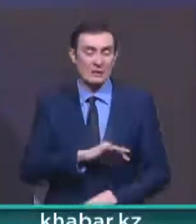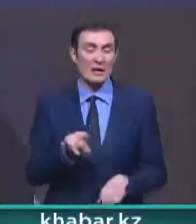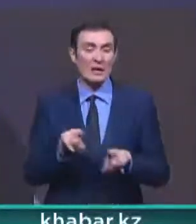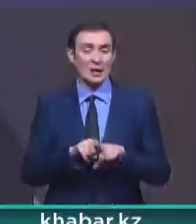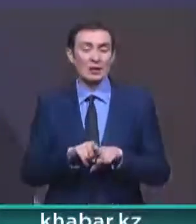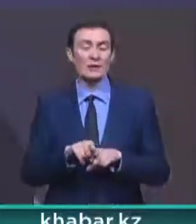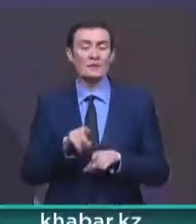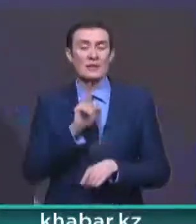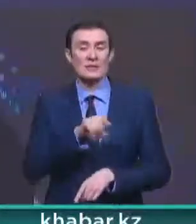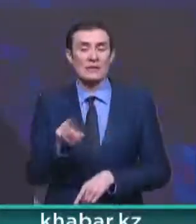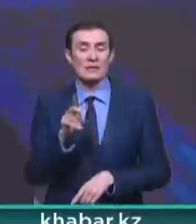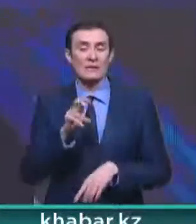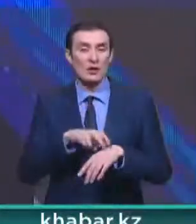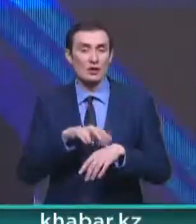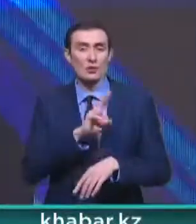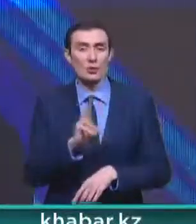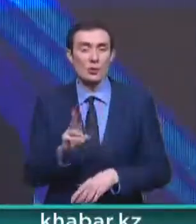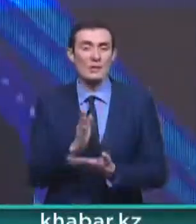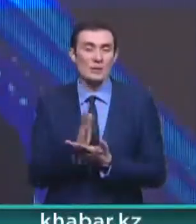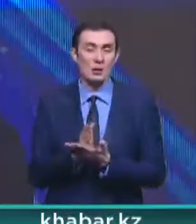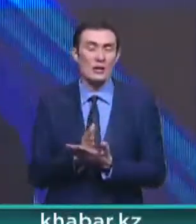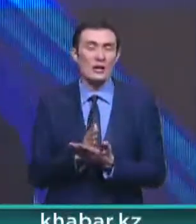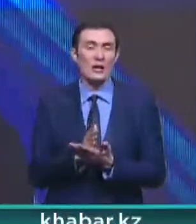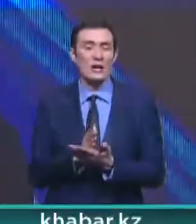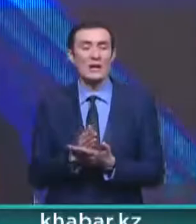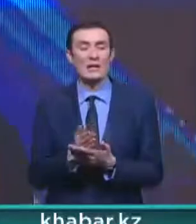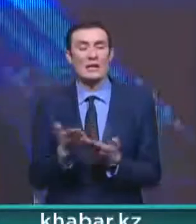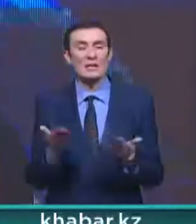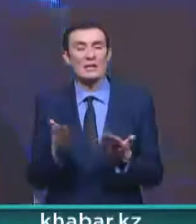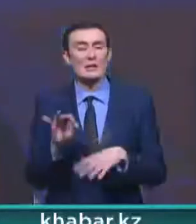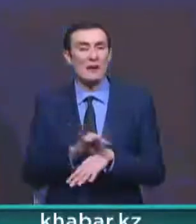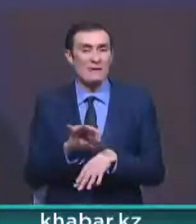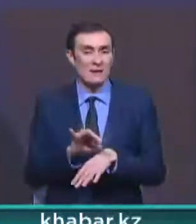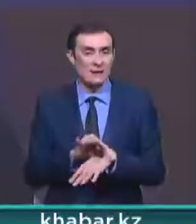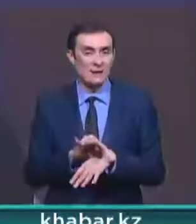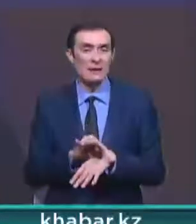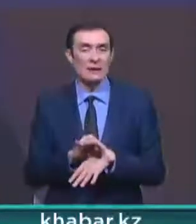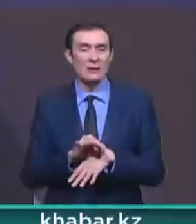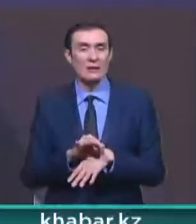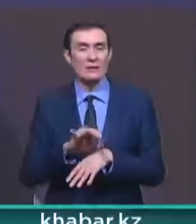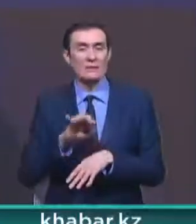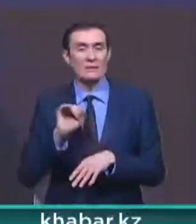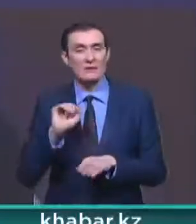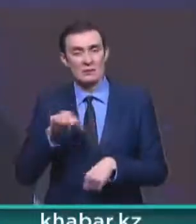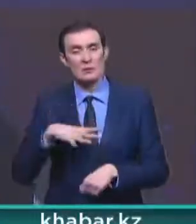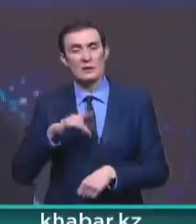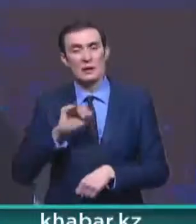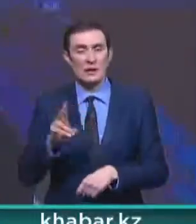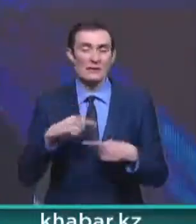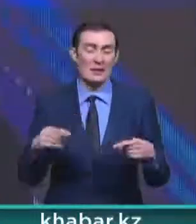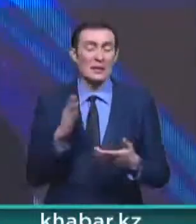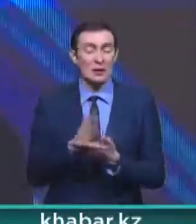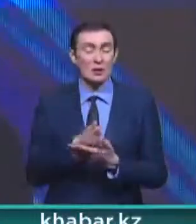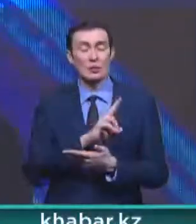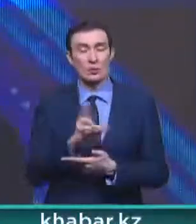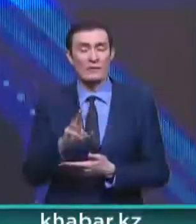те медицинские работники, которые имеют те или иные заболевания, онкологические, ну и так далее. Но есть и те,